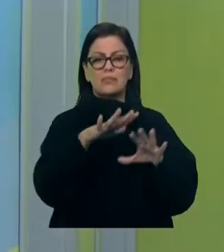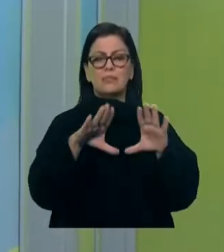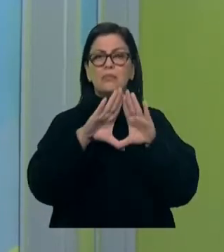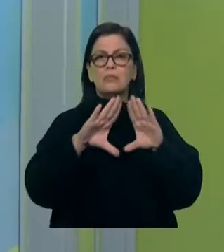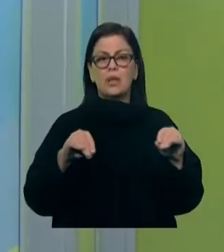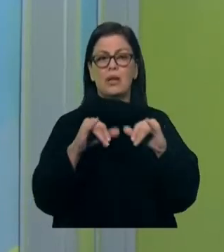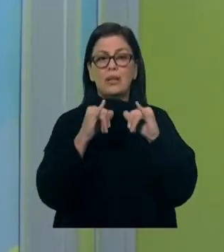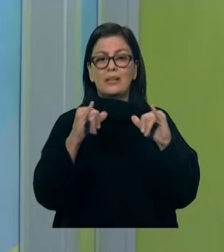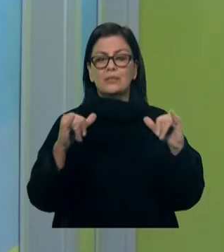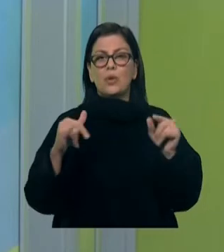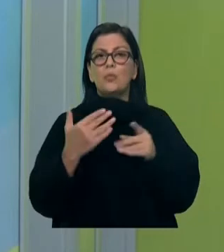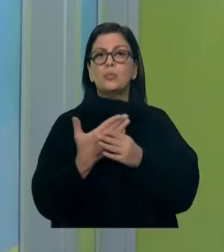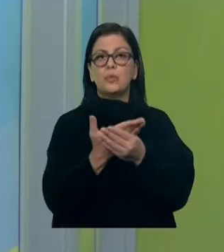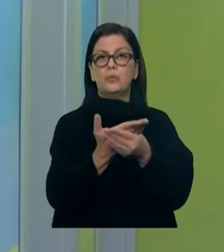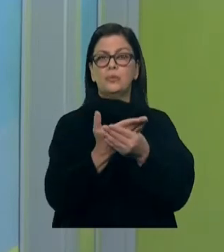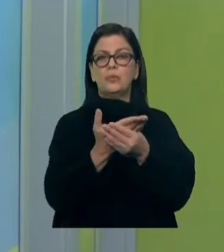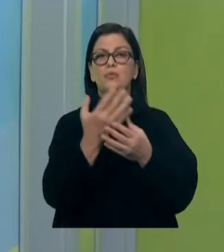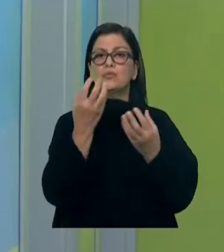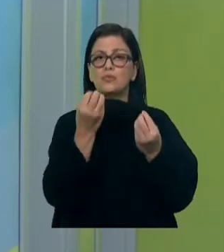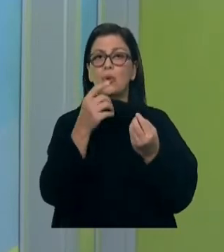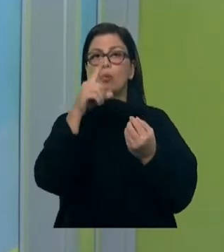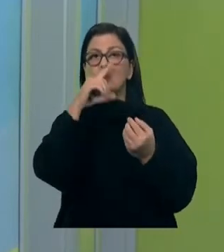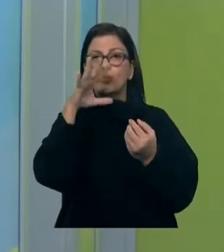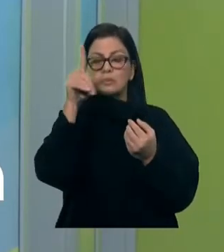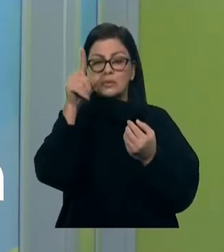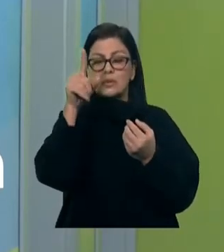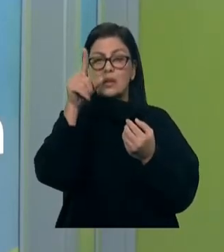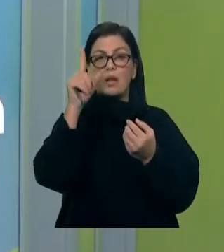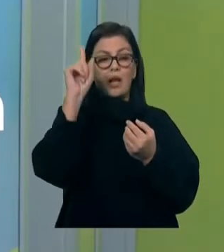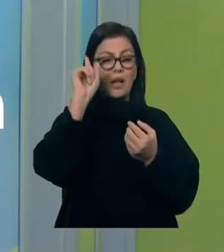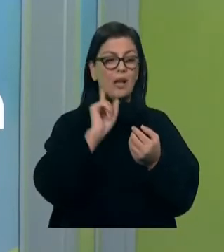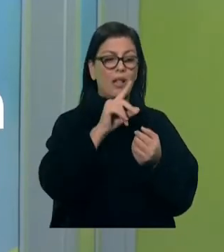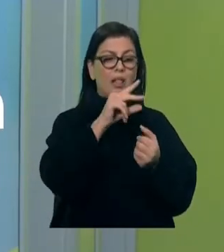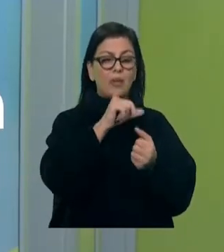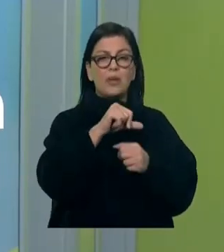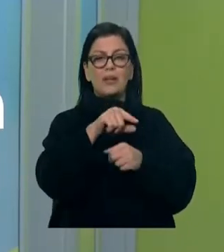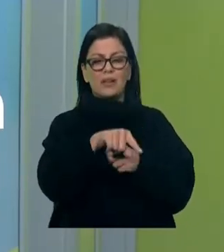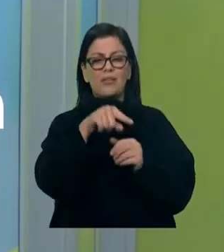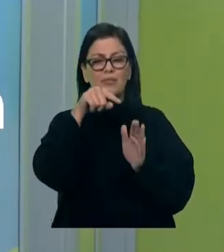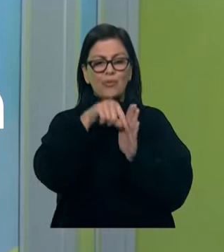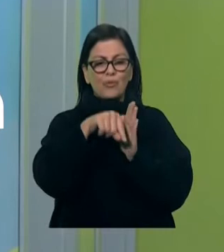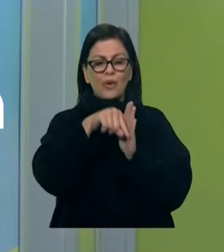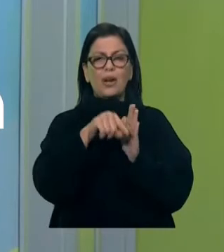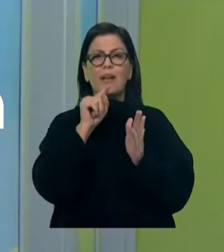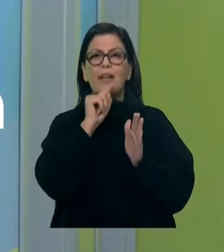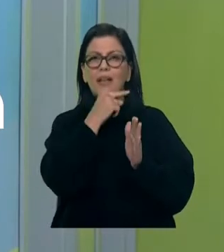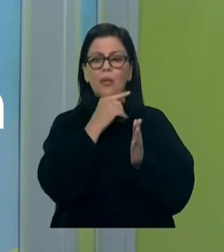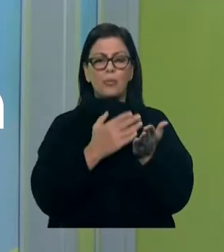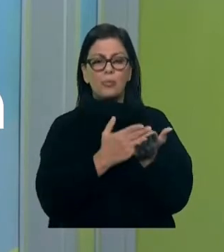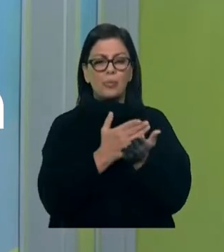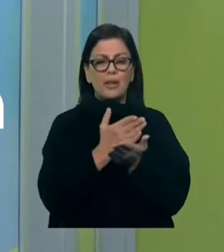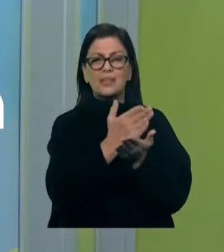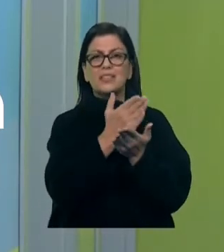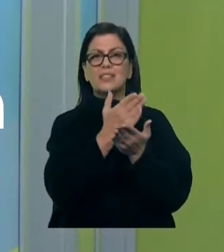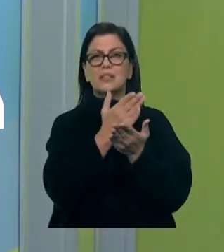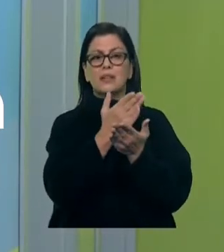işinə töhfə verəcək. Eyni zamanda Rusiyanın Azərbaycan və Ermənistanla iqtisadi-siyasi münasibətlərinin dərinləşdirilməsi üçün imkanlar